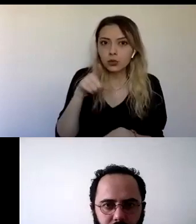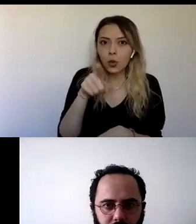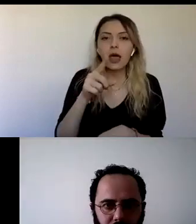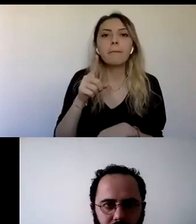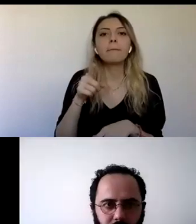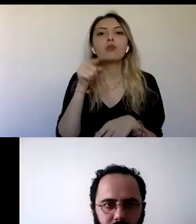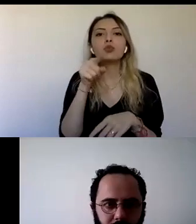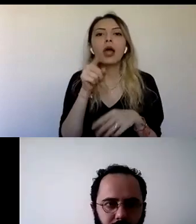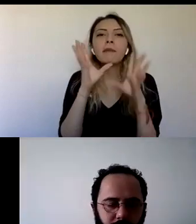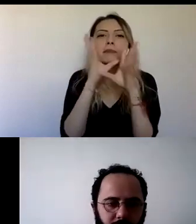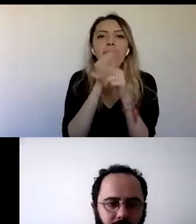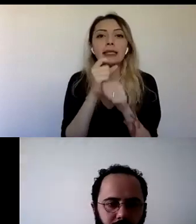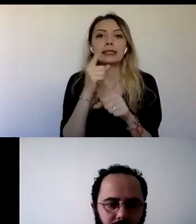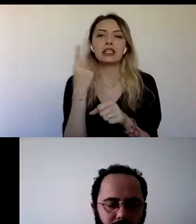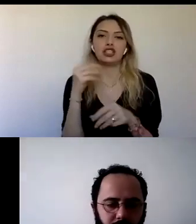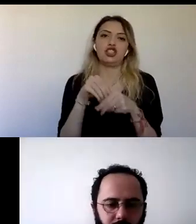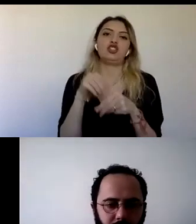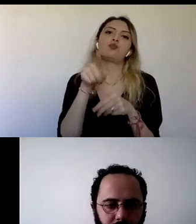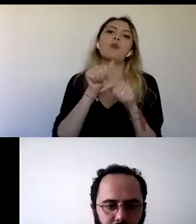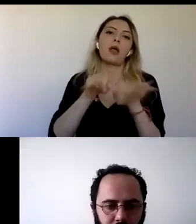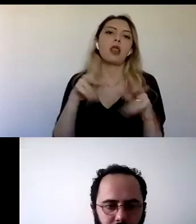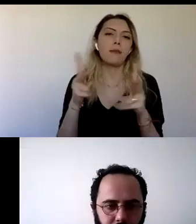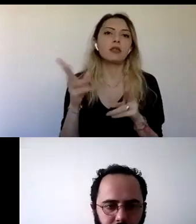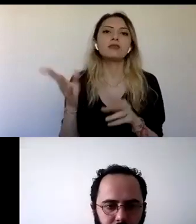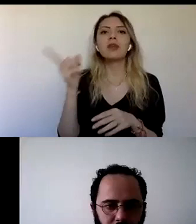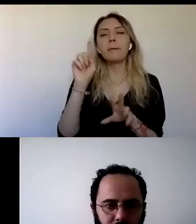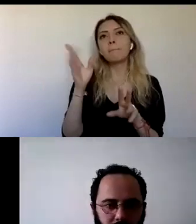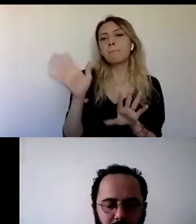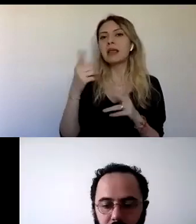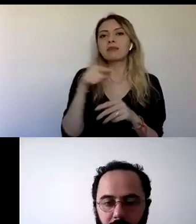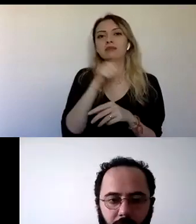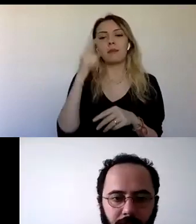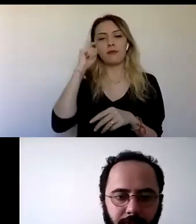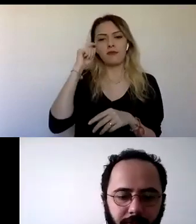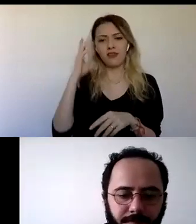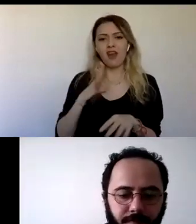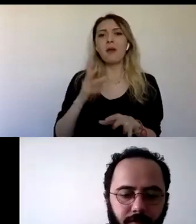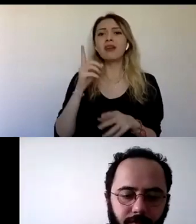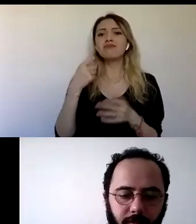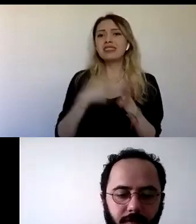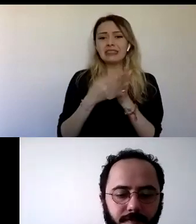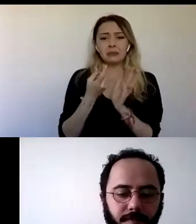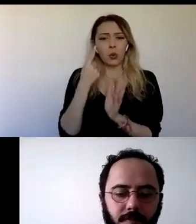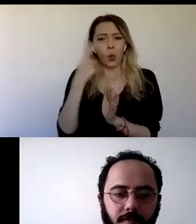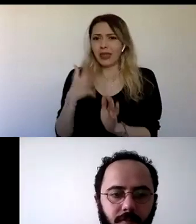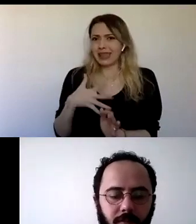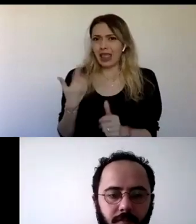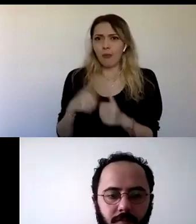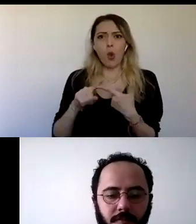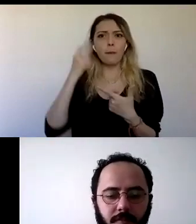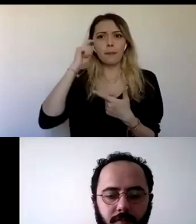özellikle bu Telegram bize hayatımızı kolaylaştıracaktır diye düşünüyorum.